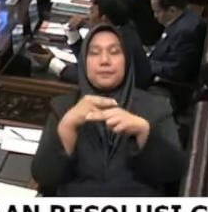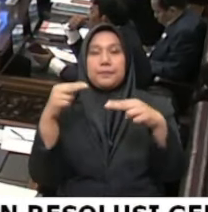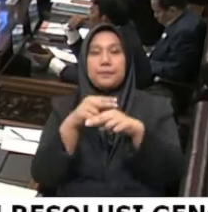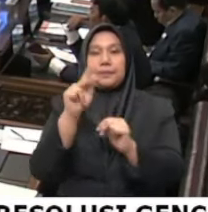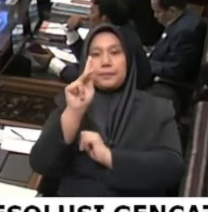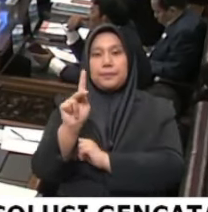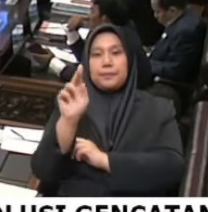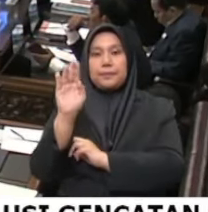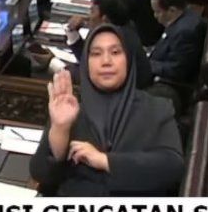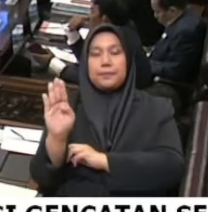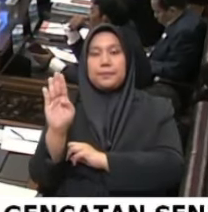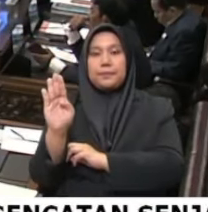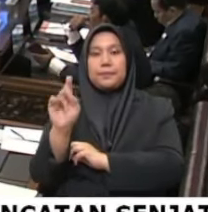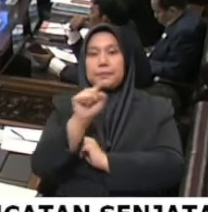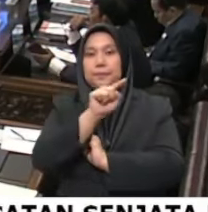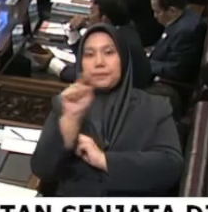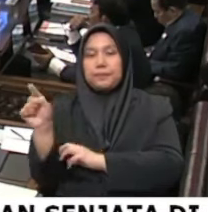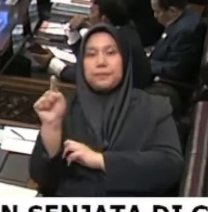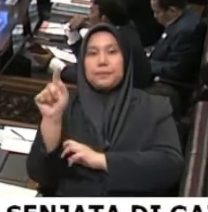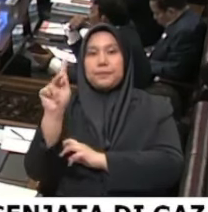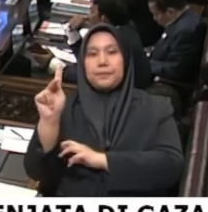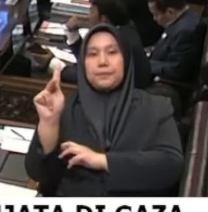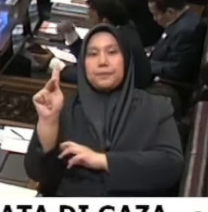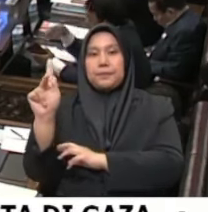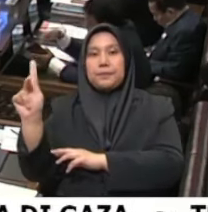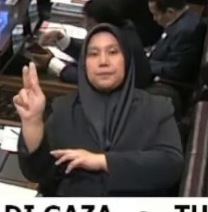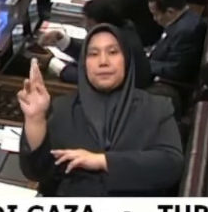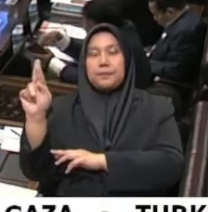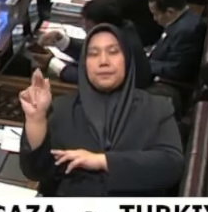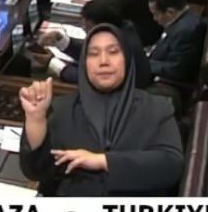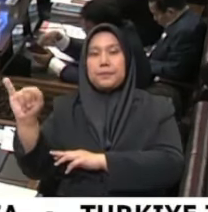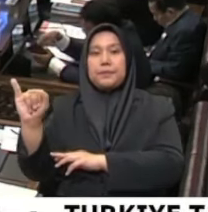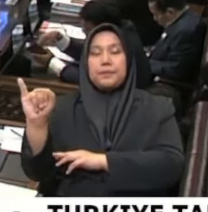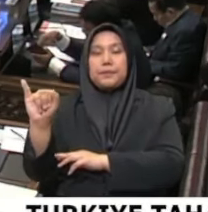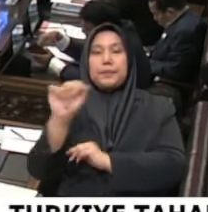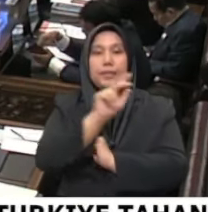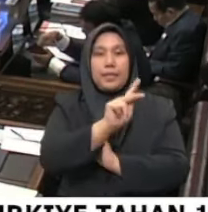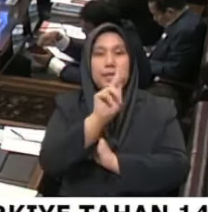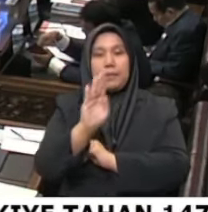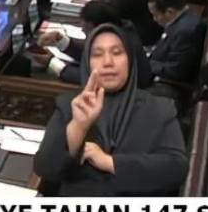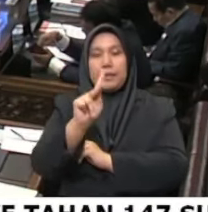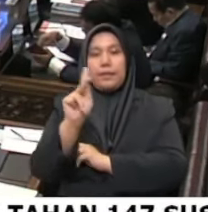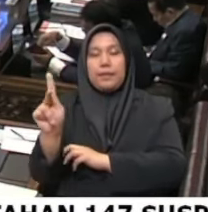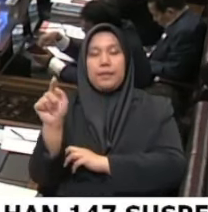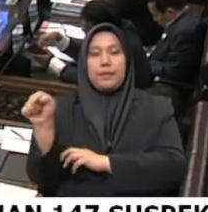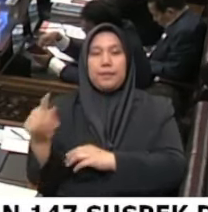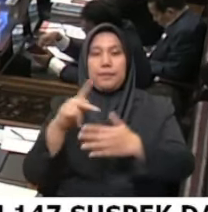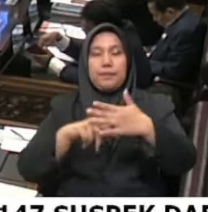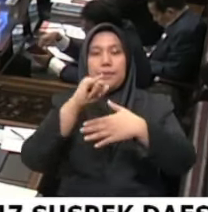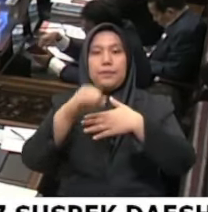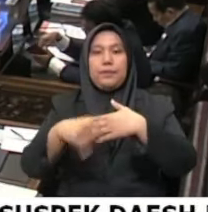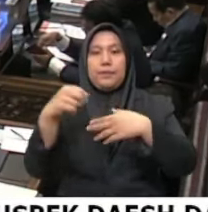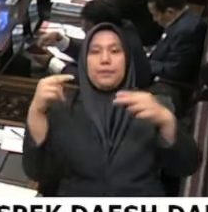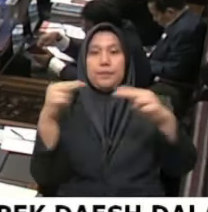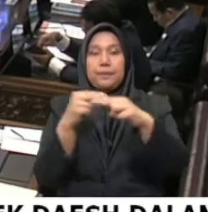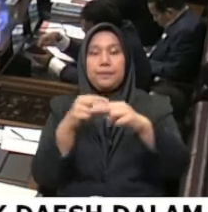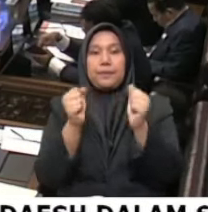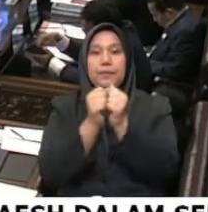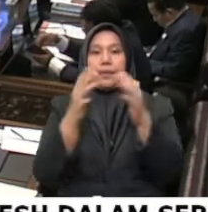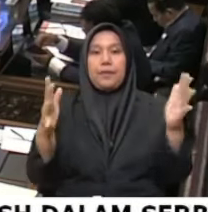Kota Baru Kuala Krai yang kita panggil KBKK adalah sebuah projek pembinaan lebuh raya tanpa